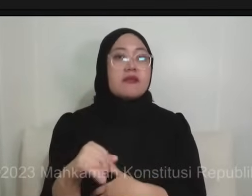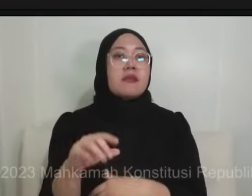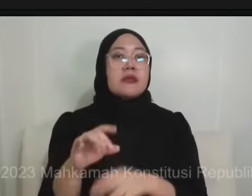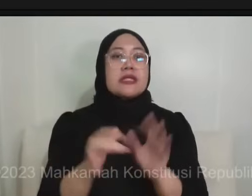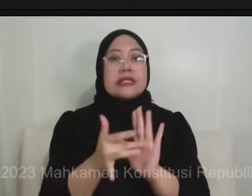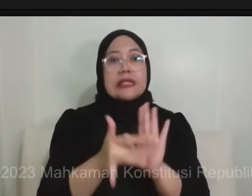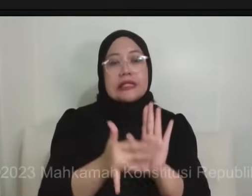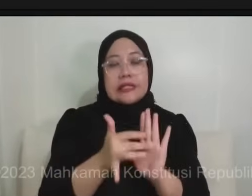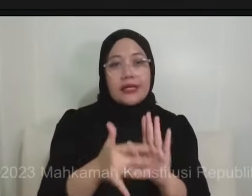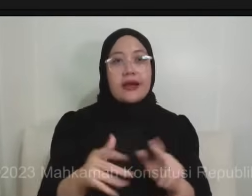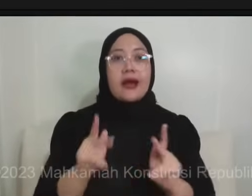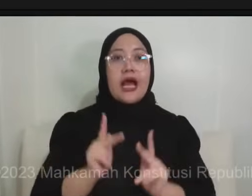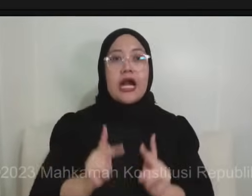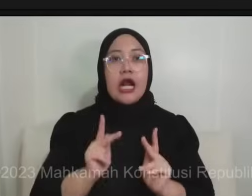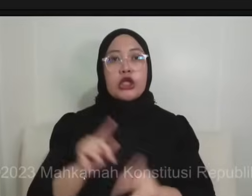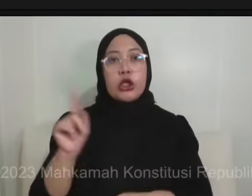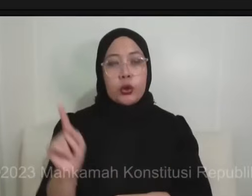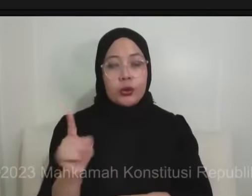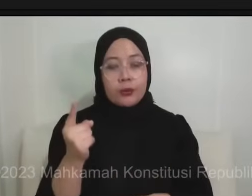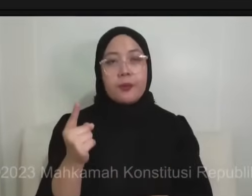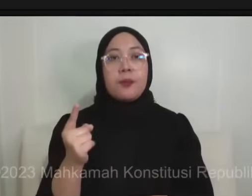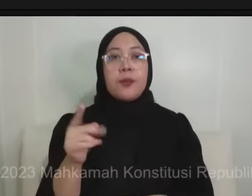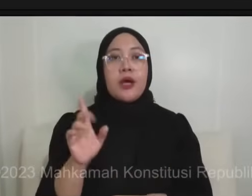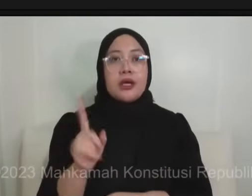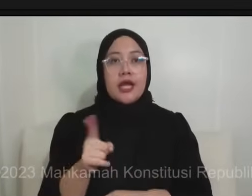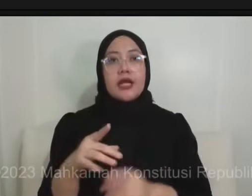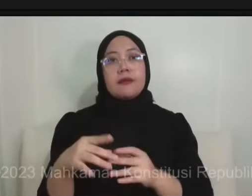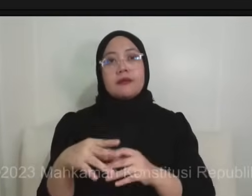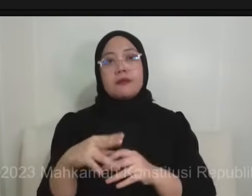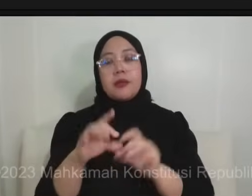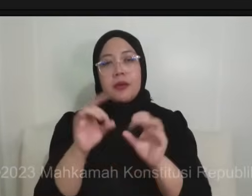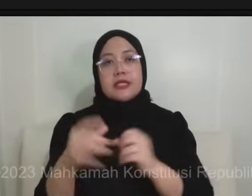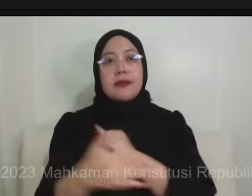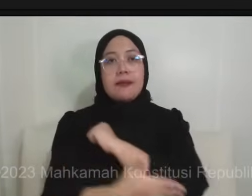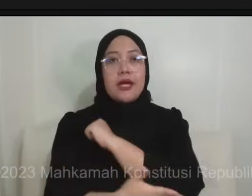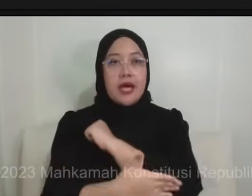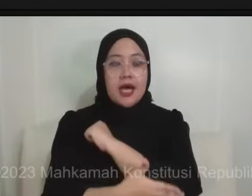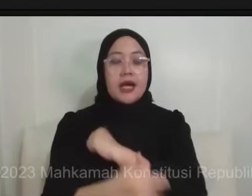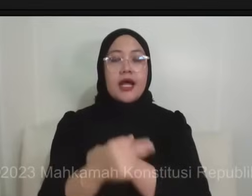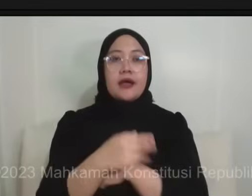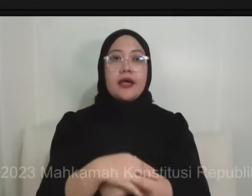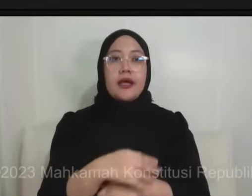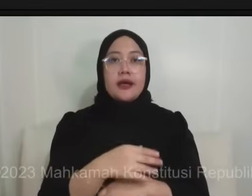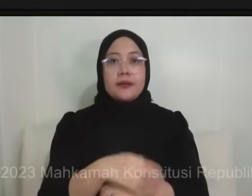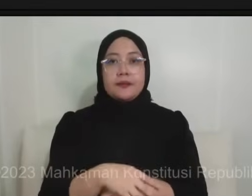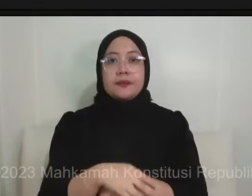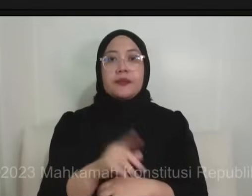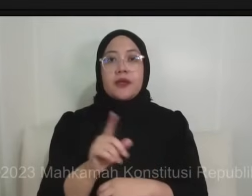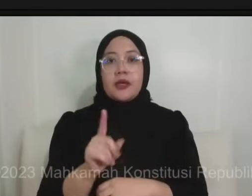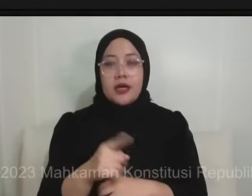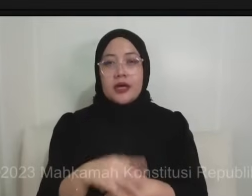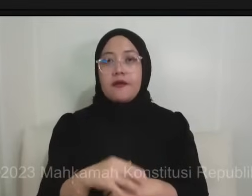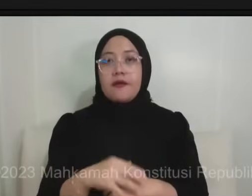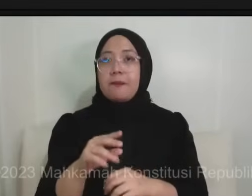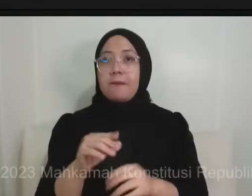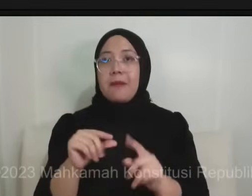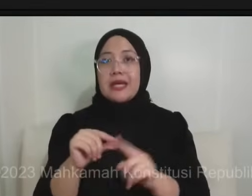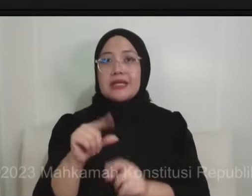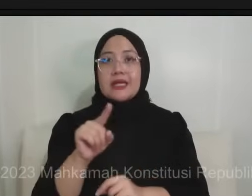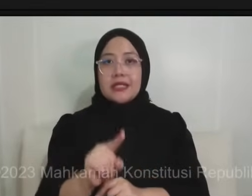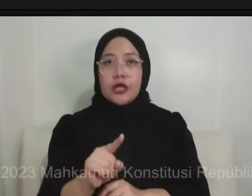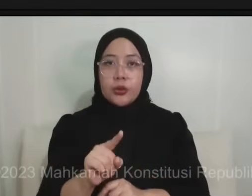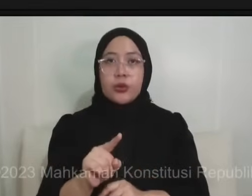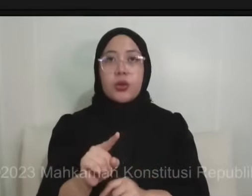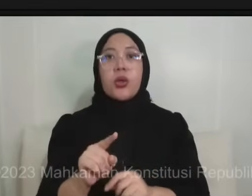umum serta konsekuensi dari pilihan bentuk negara republik PD pasal 1 ayat 1 undang-undang Dasar